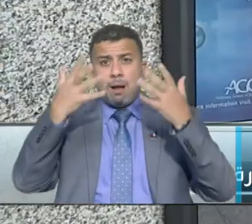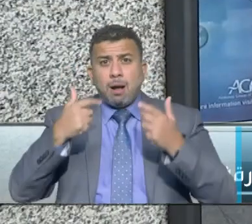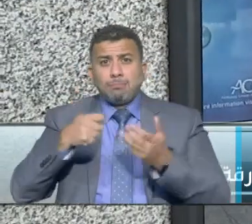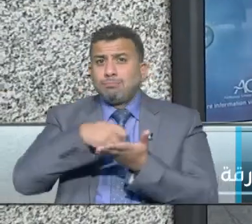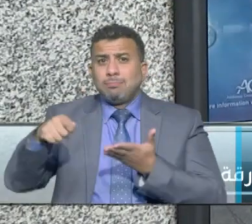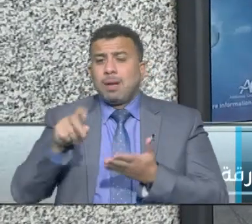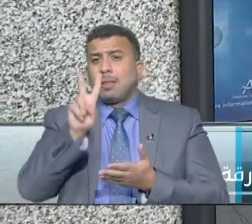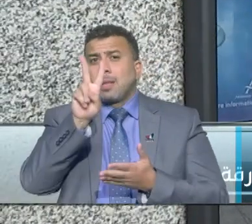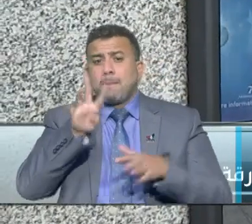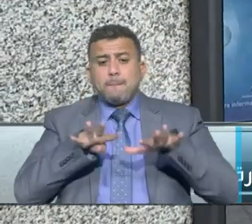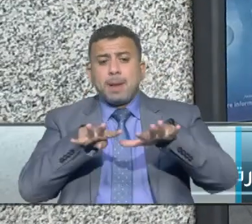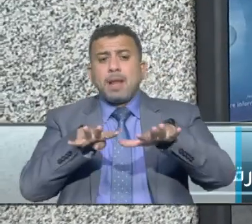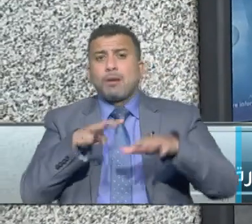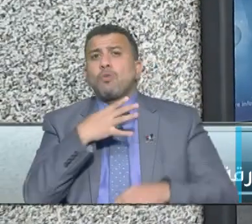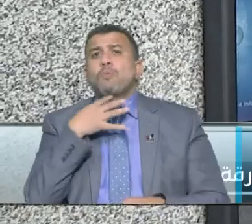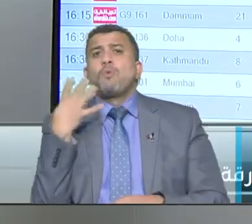قدرها